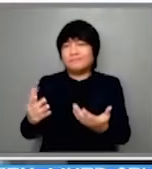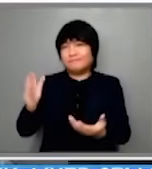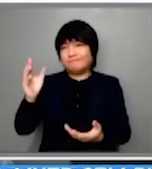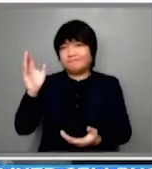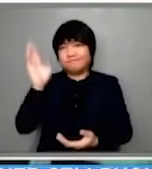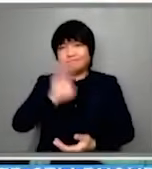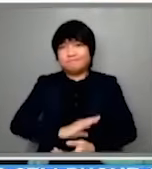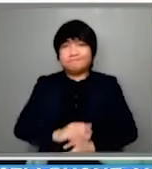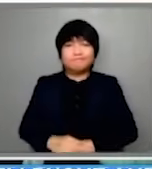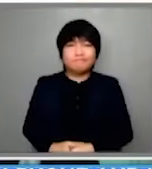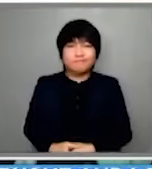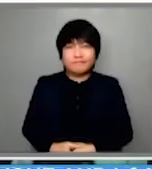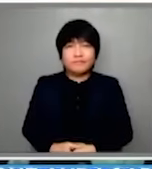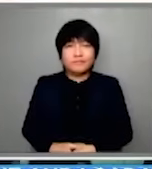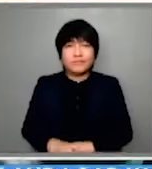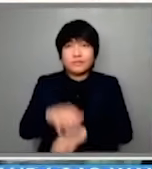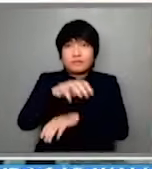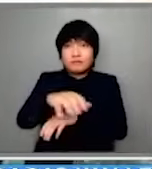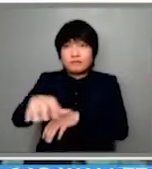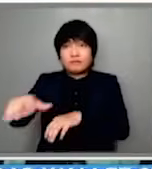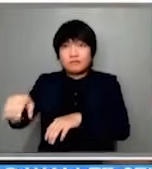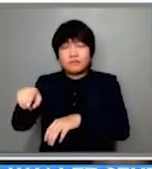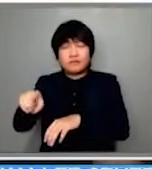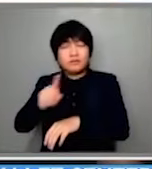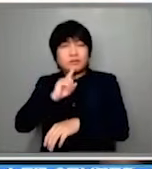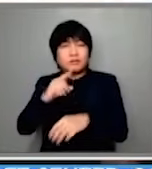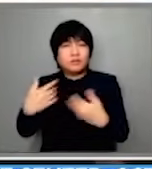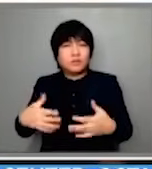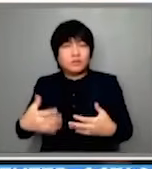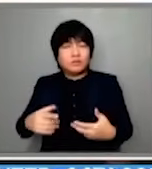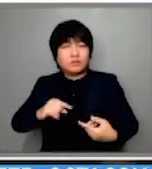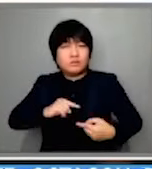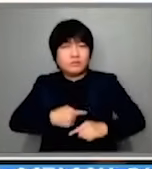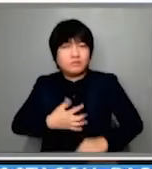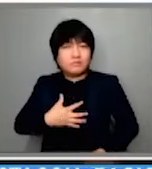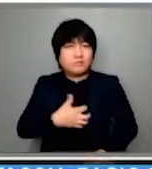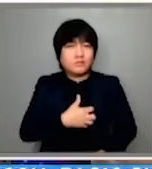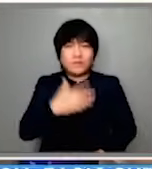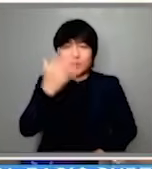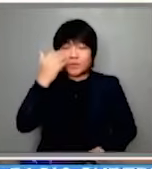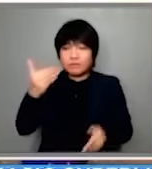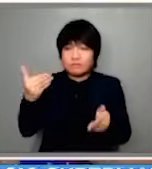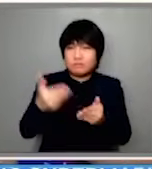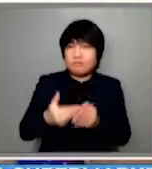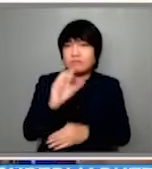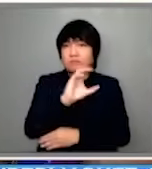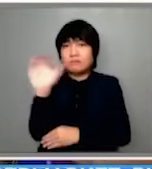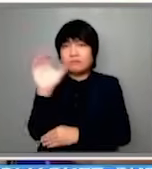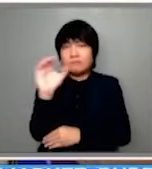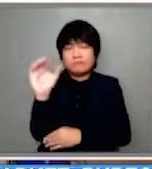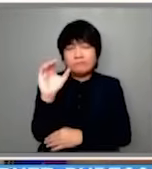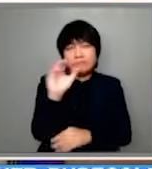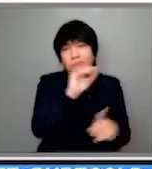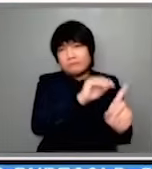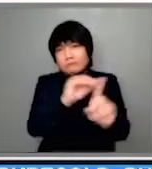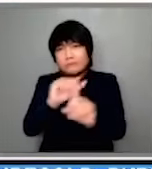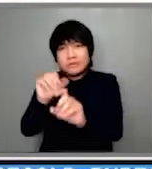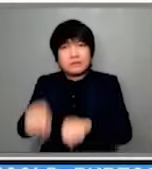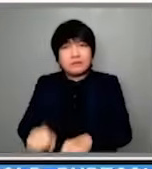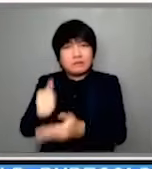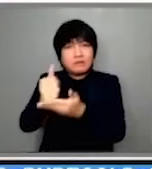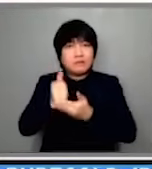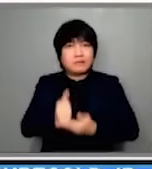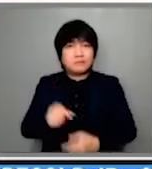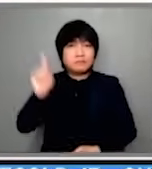pagsubok para sa mga residente lalo pat magpapasko silang walang mga bahay. Nananawagan sila ngayon ng tulong. Bagong gawarin yung bahay namin.